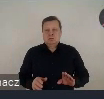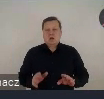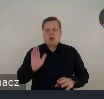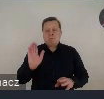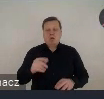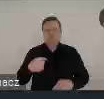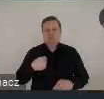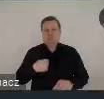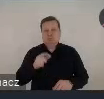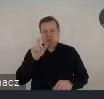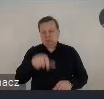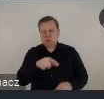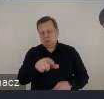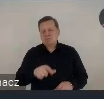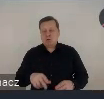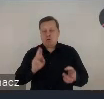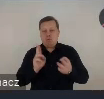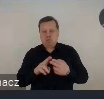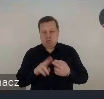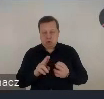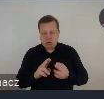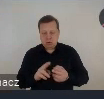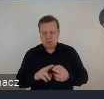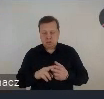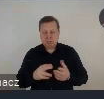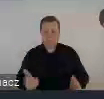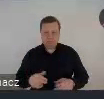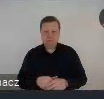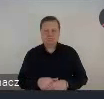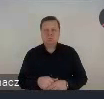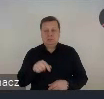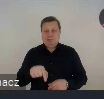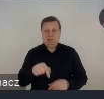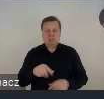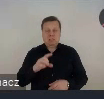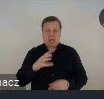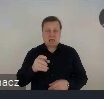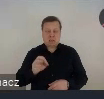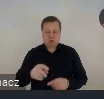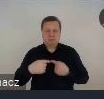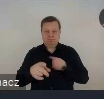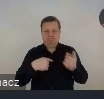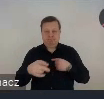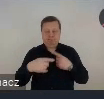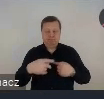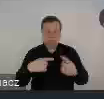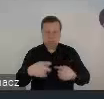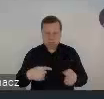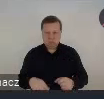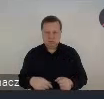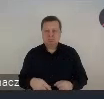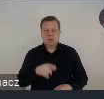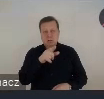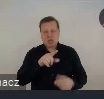kontaktujemy się z wnioskodawcą, z organizacją też za pośrednictwem tego generatora, czyli przedstawiciel organizacji się